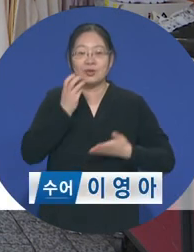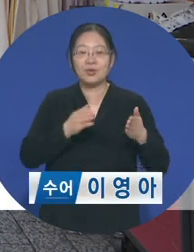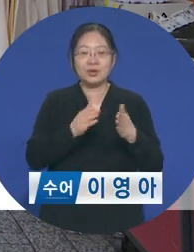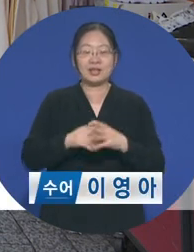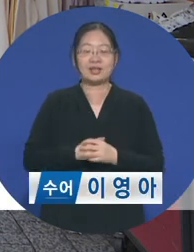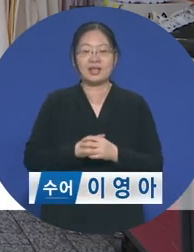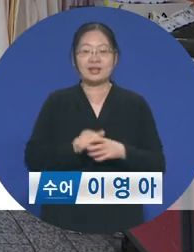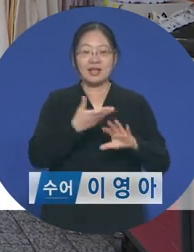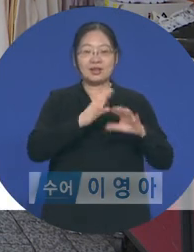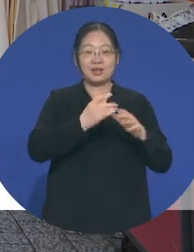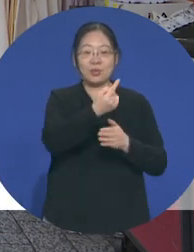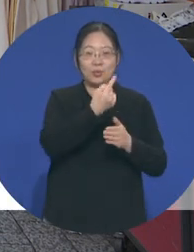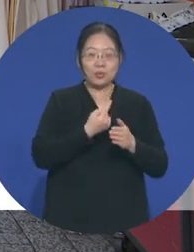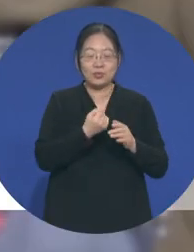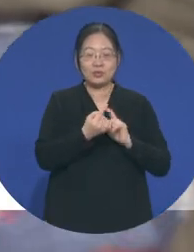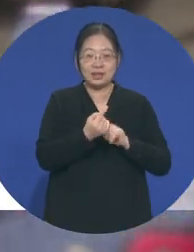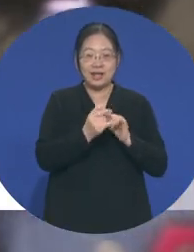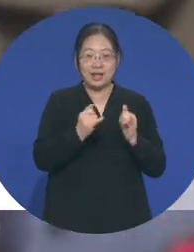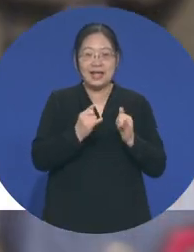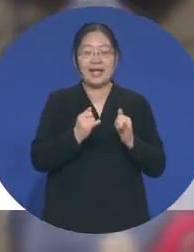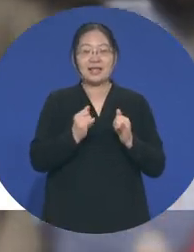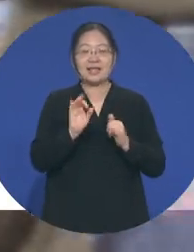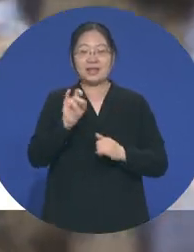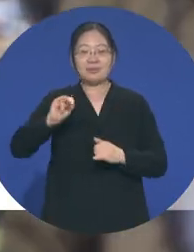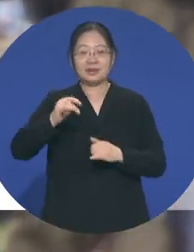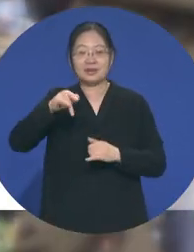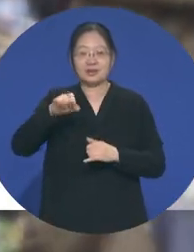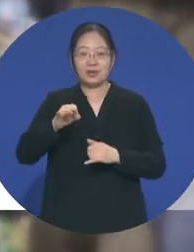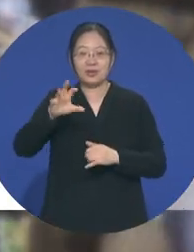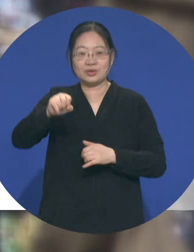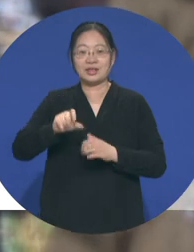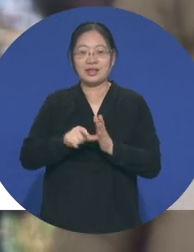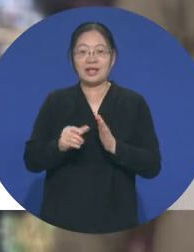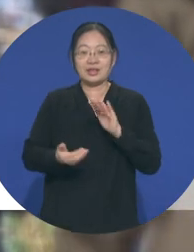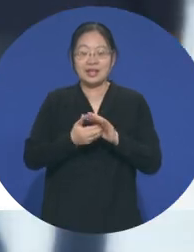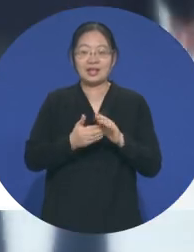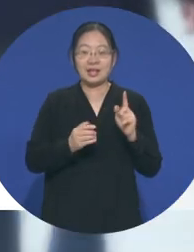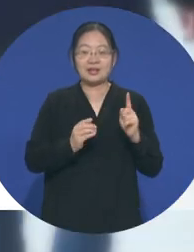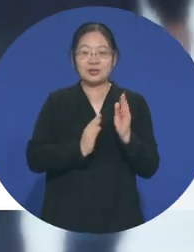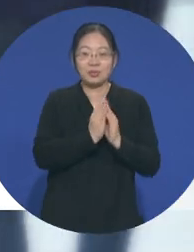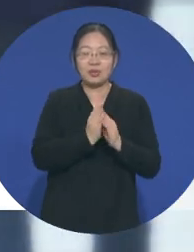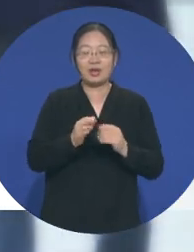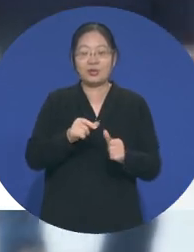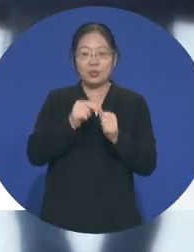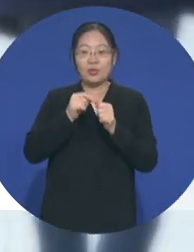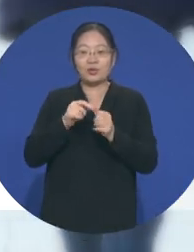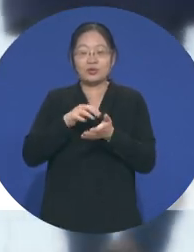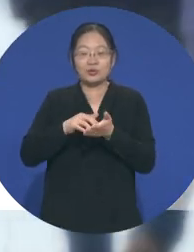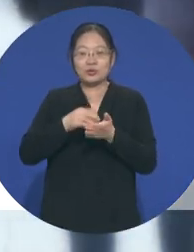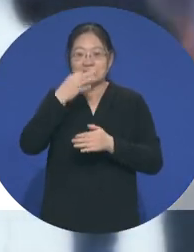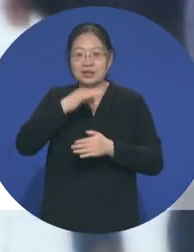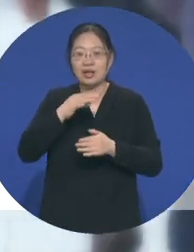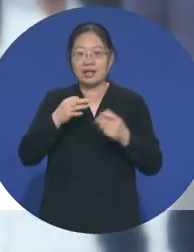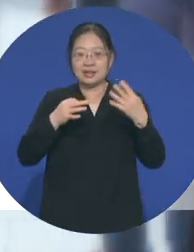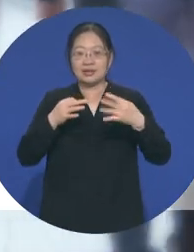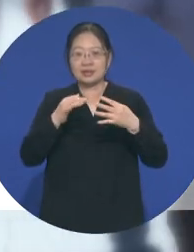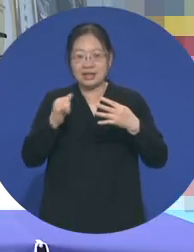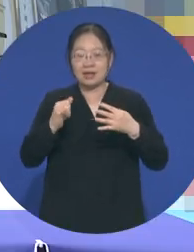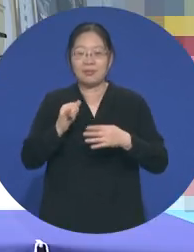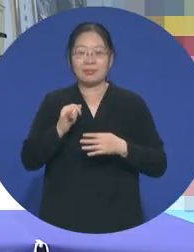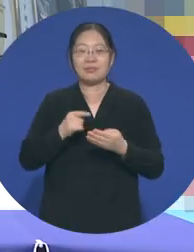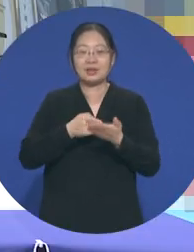경기도가 출입국 이민 관리청을 유치할 경우 최대 경제적 효과가 약 1조원 고용 창출은 4,000여명 정도 추정이 된다는 의견이